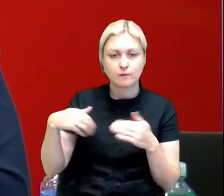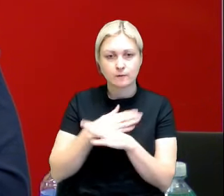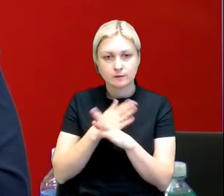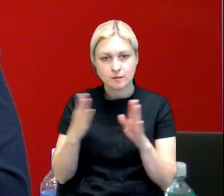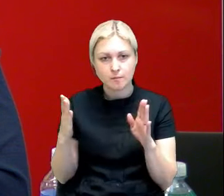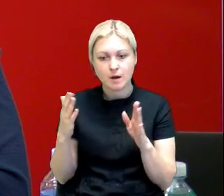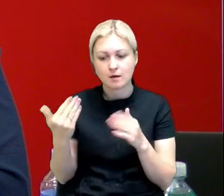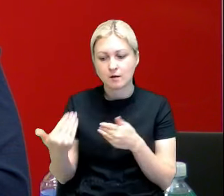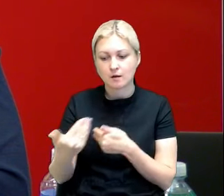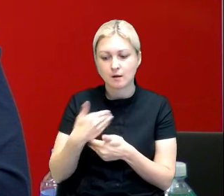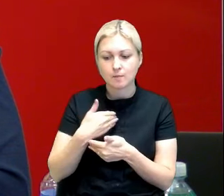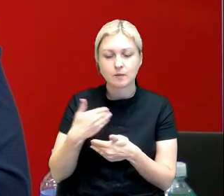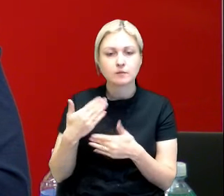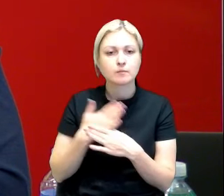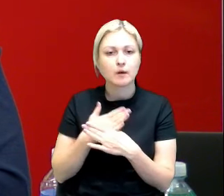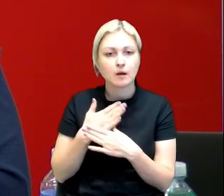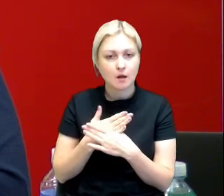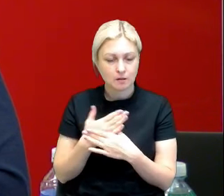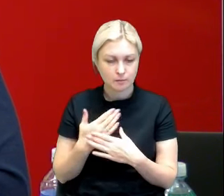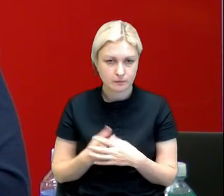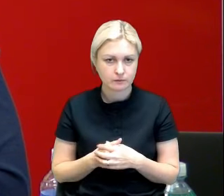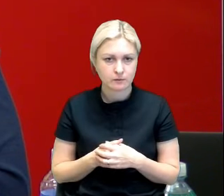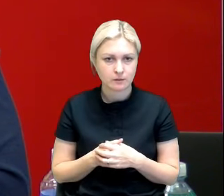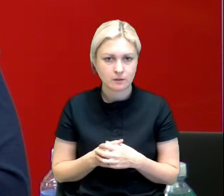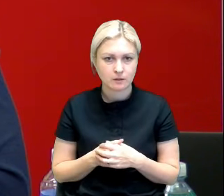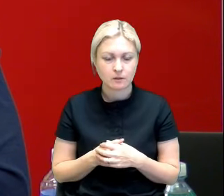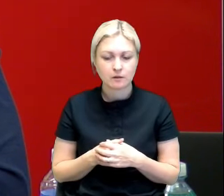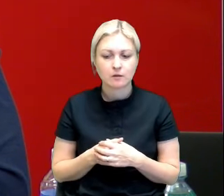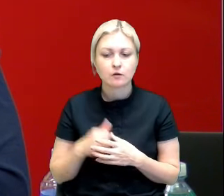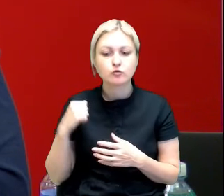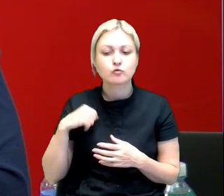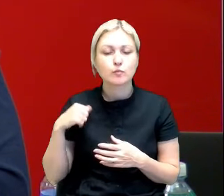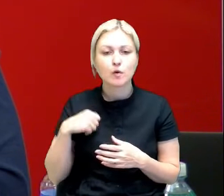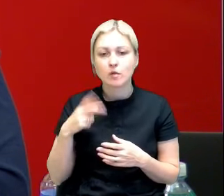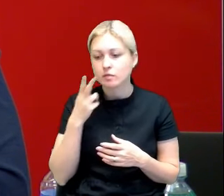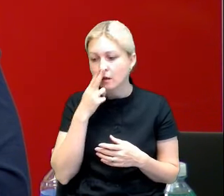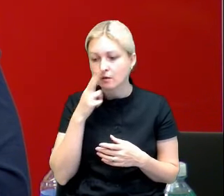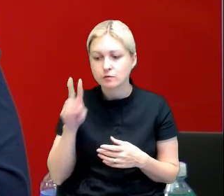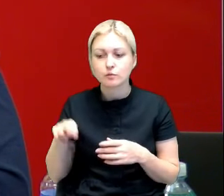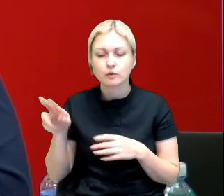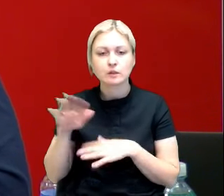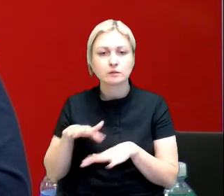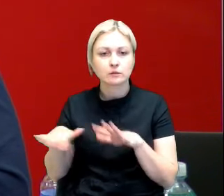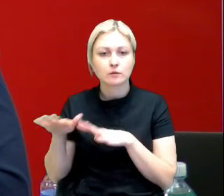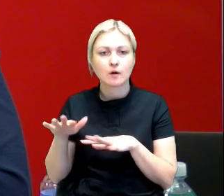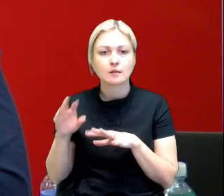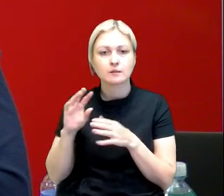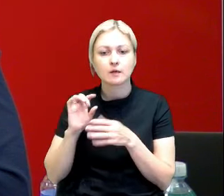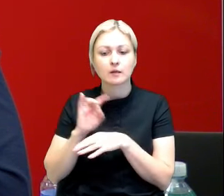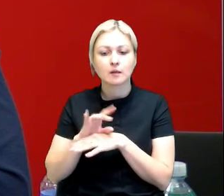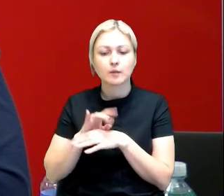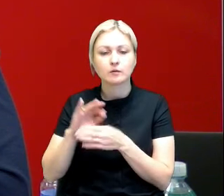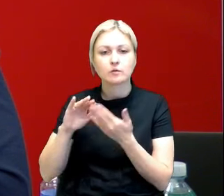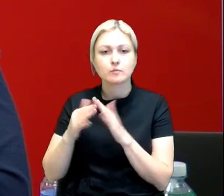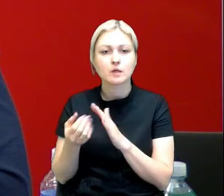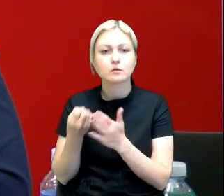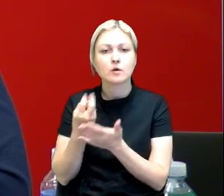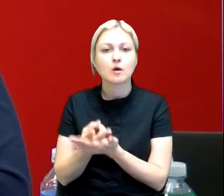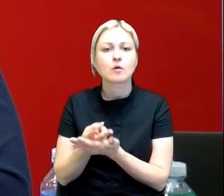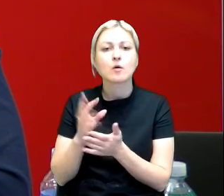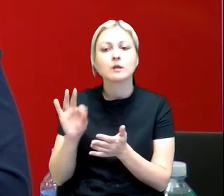merą pagalbos jie gi ne nenagrinėja situacijos kam juridiškai priklauso klaipėdos miesto ligoninė jie prašo mero